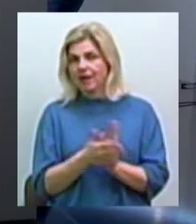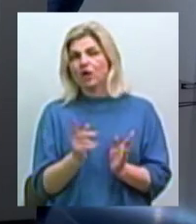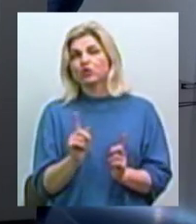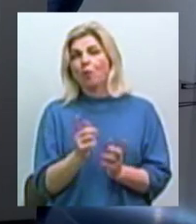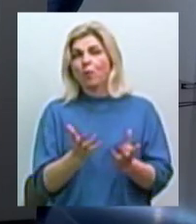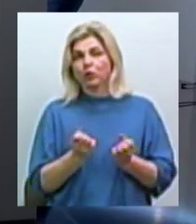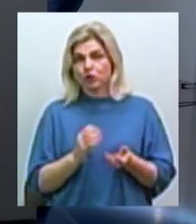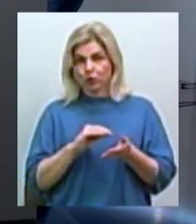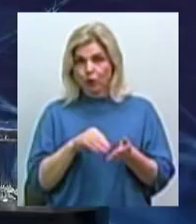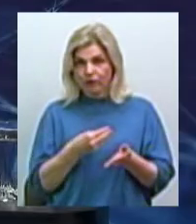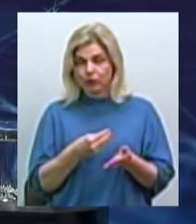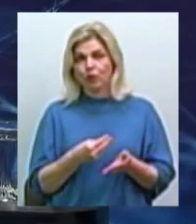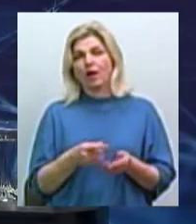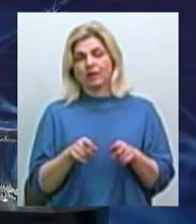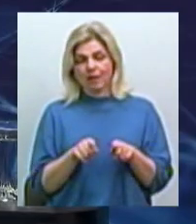отримати довідку, така